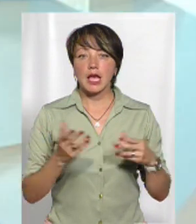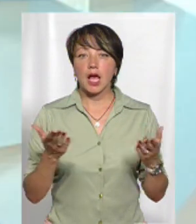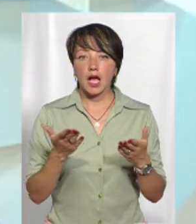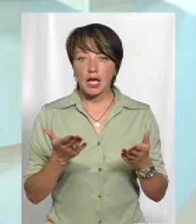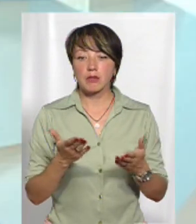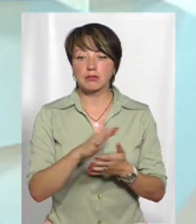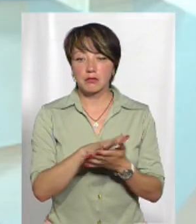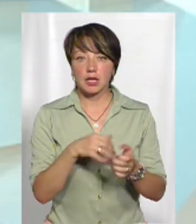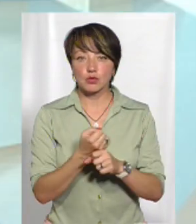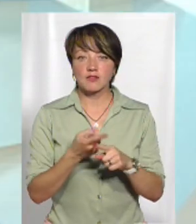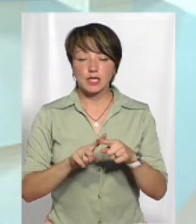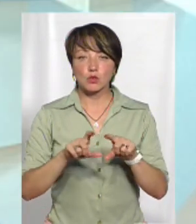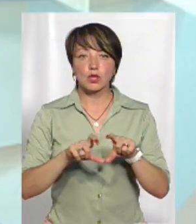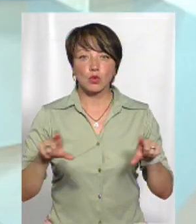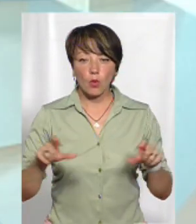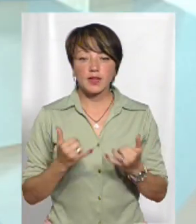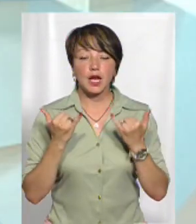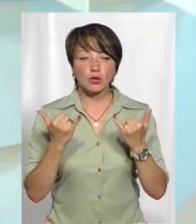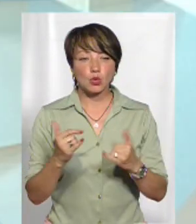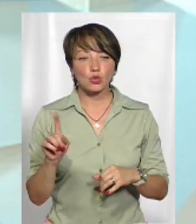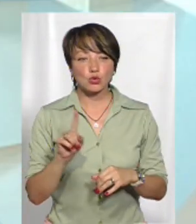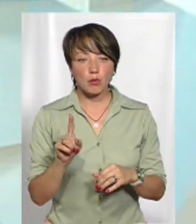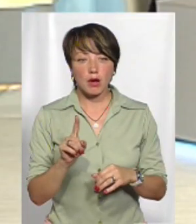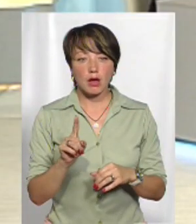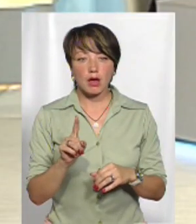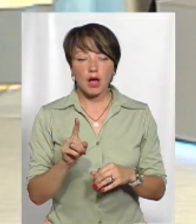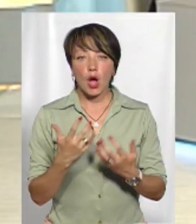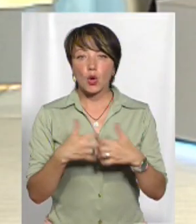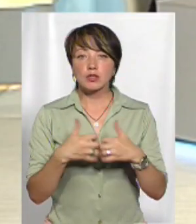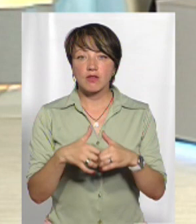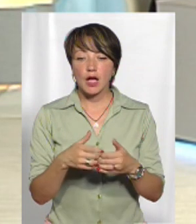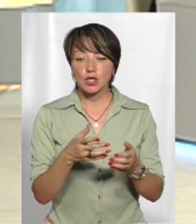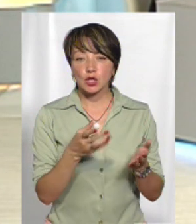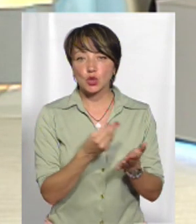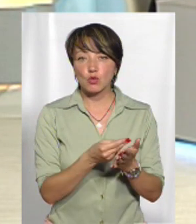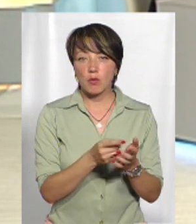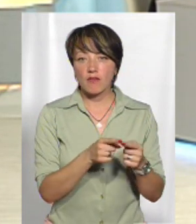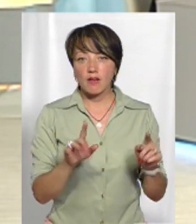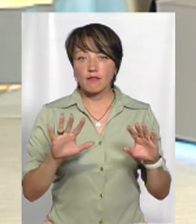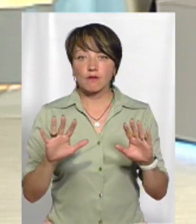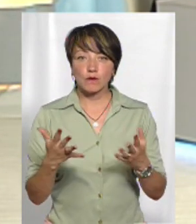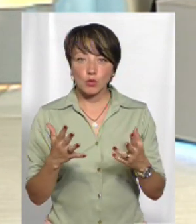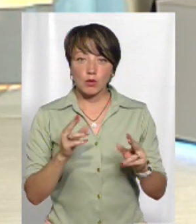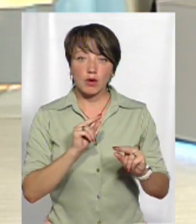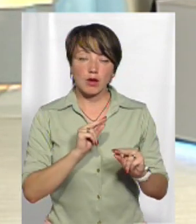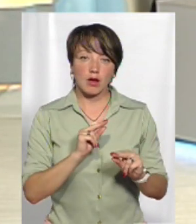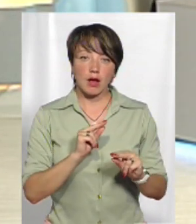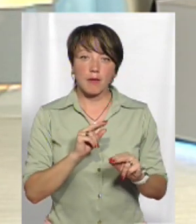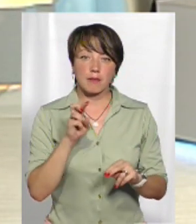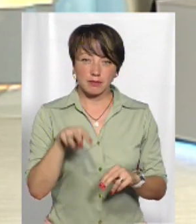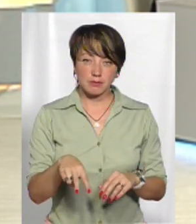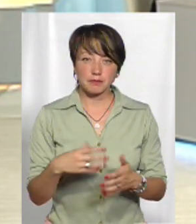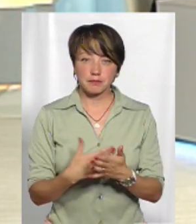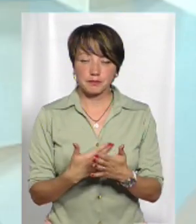працівників, які працюють в цій установі, для того, щоб розрахувати суму виплат за тимчасовою втратою працездатності. Це теж.